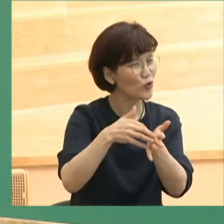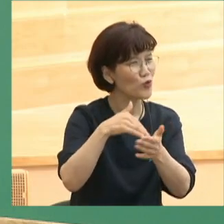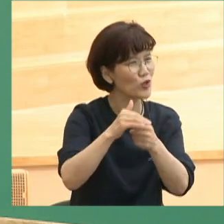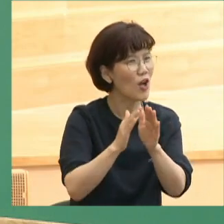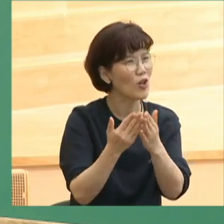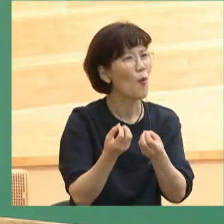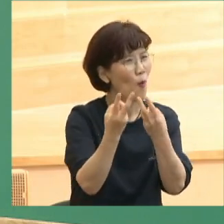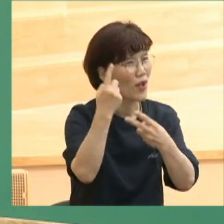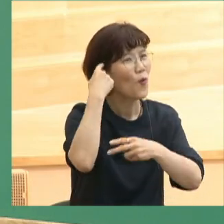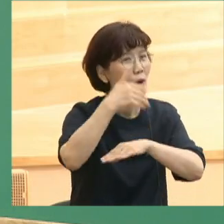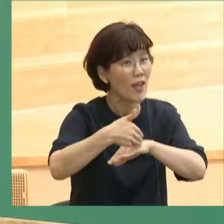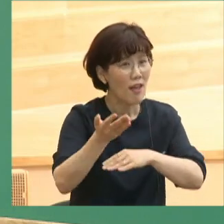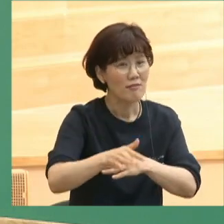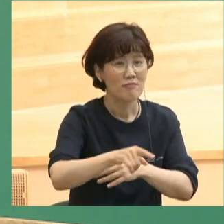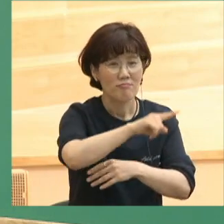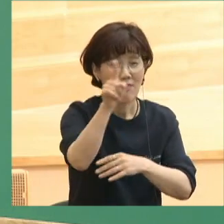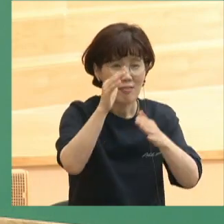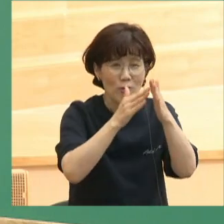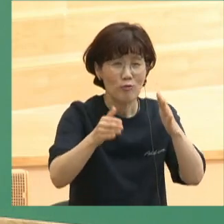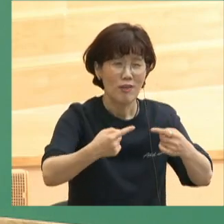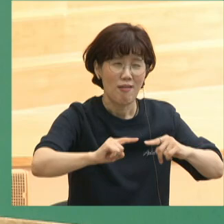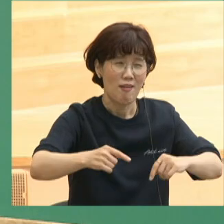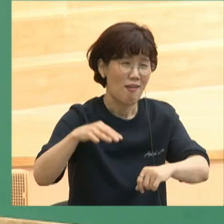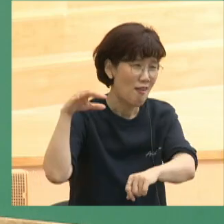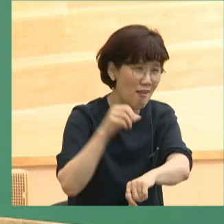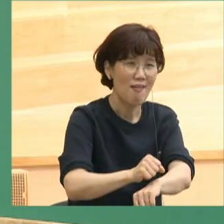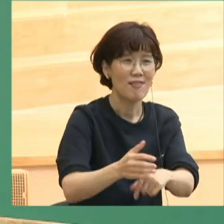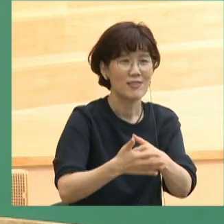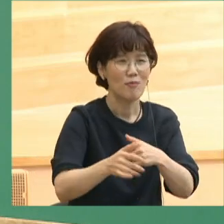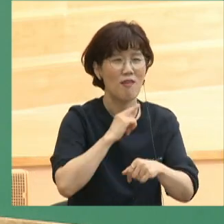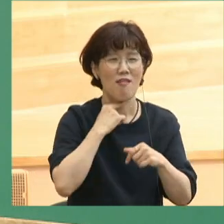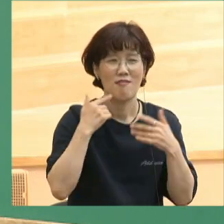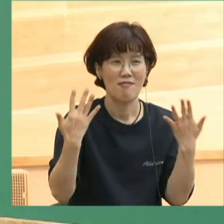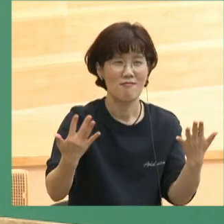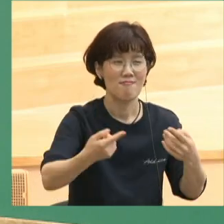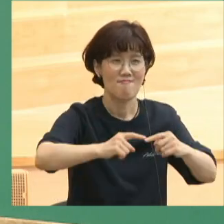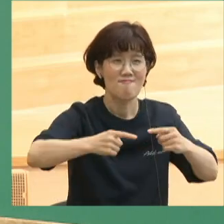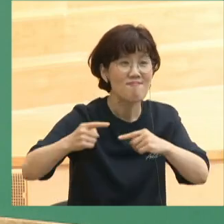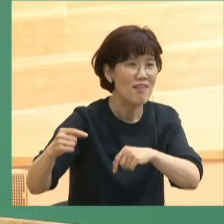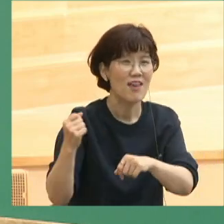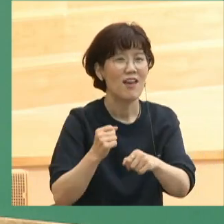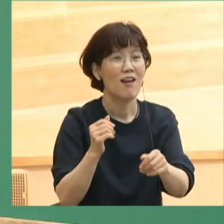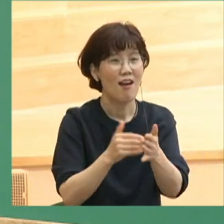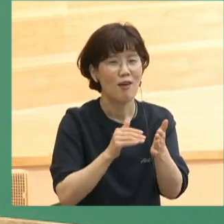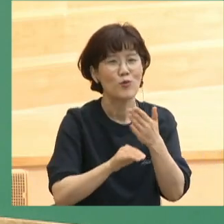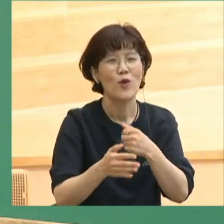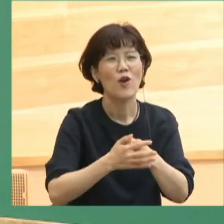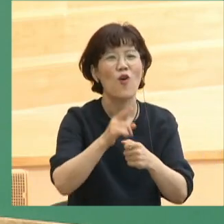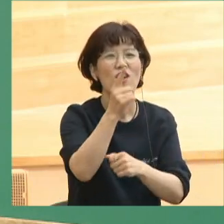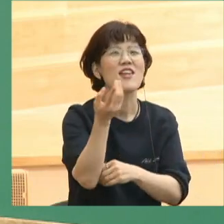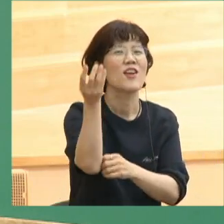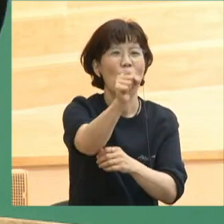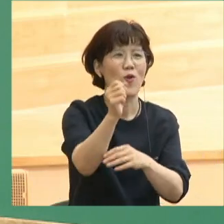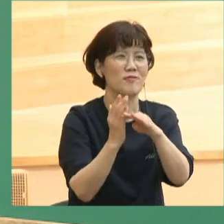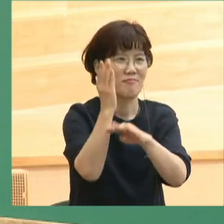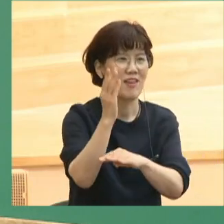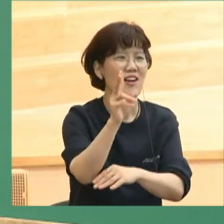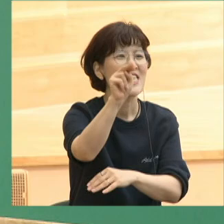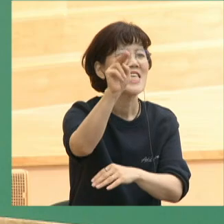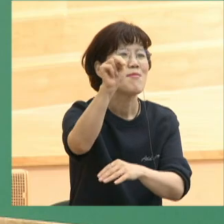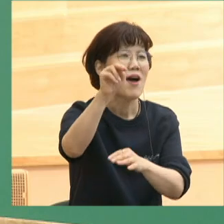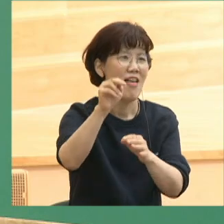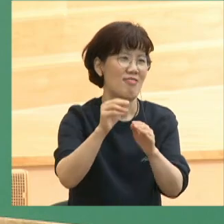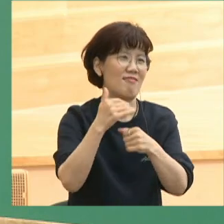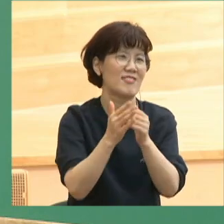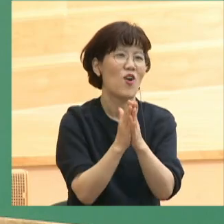성도님들이 너무 잘 심어주셨어. 너무 헌신적으로 심어주셔가지고 1억이 넘는 금액을 가지고 2만 권